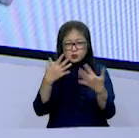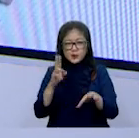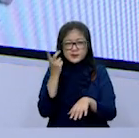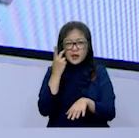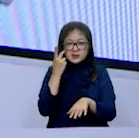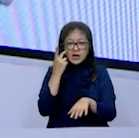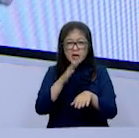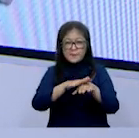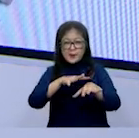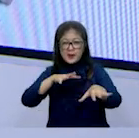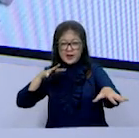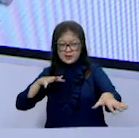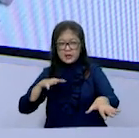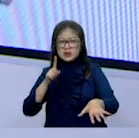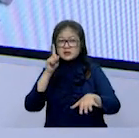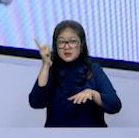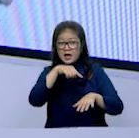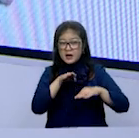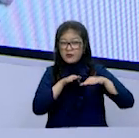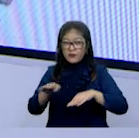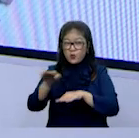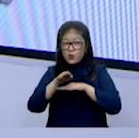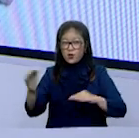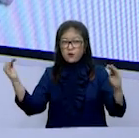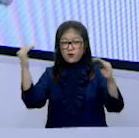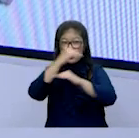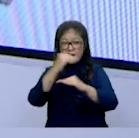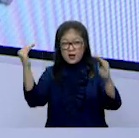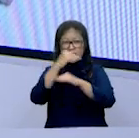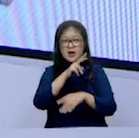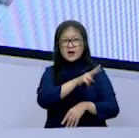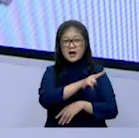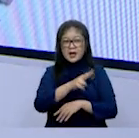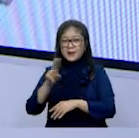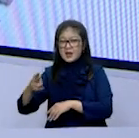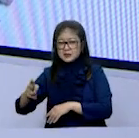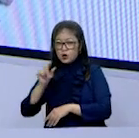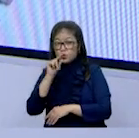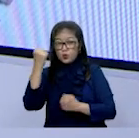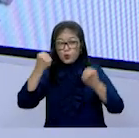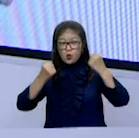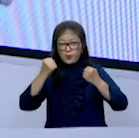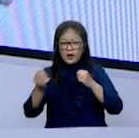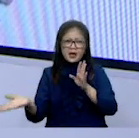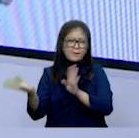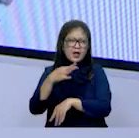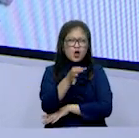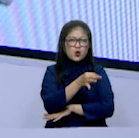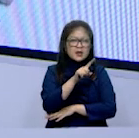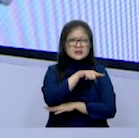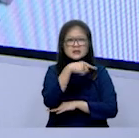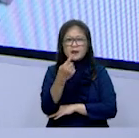kepadatan kendaraan mulai dari one way contra flow hingga ganjil genap plat nomor kendaraan nah anda yang akan kembali ke kota tujuan simak